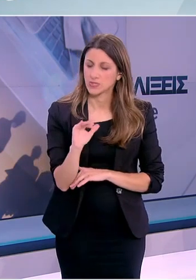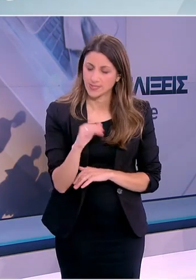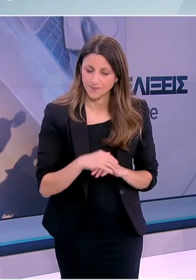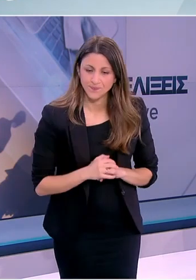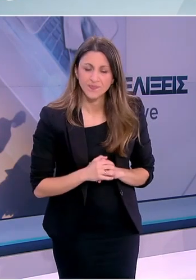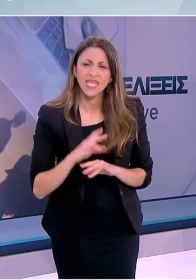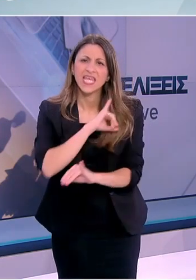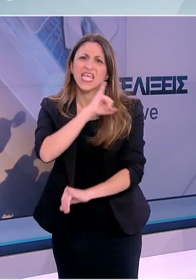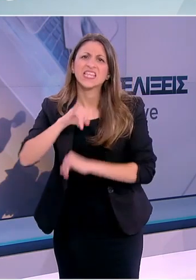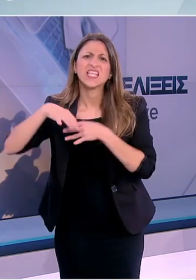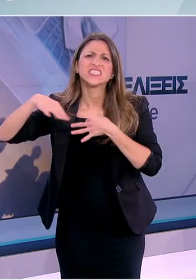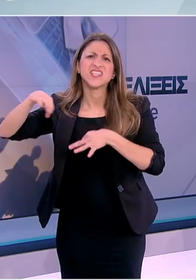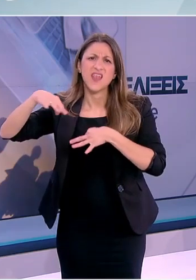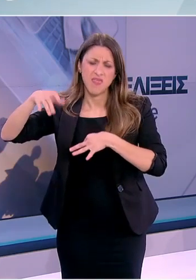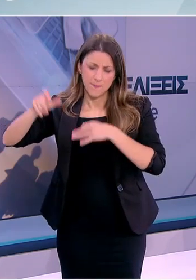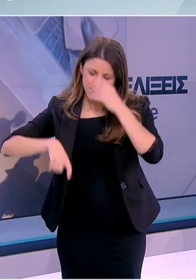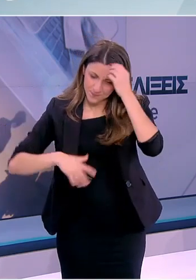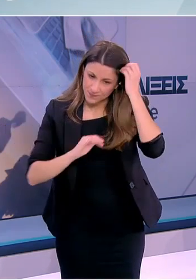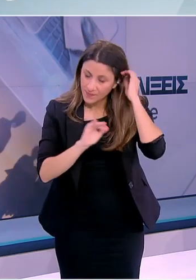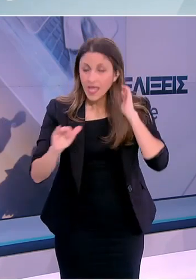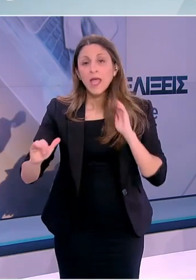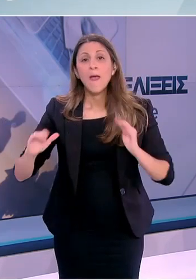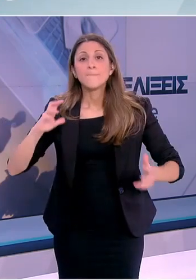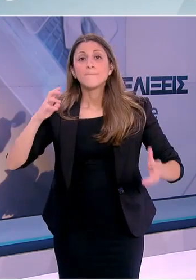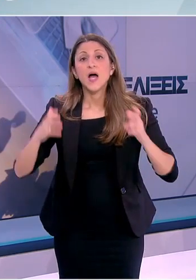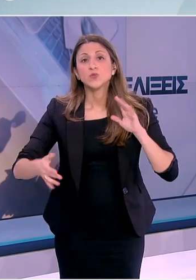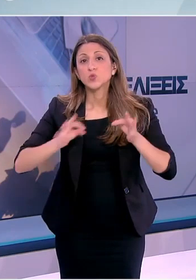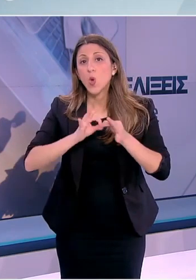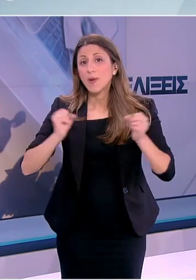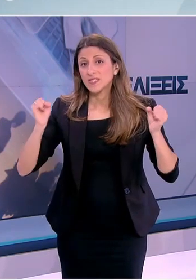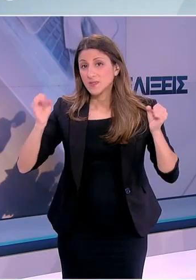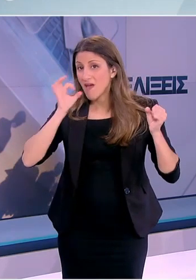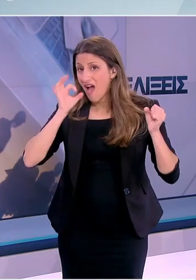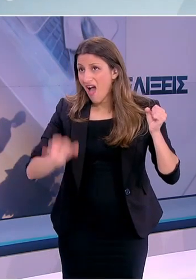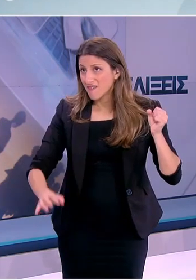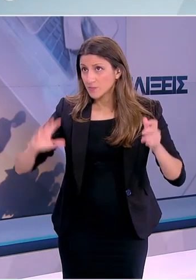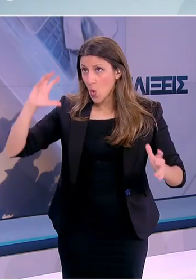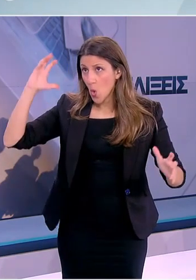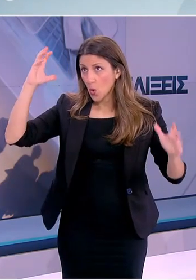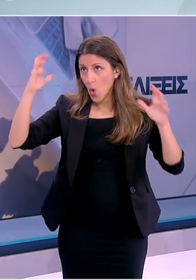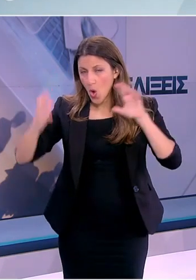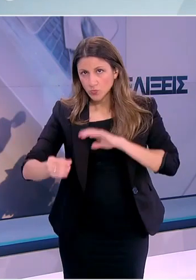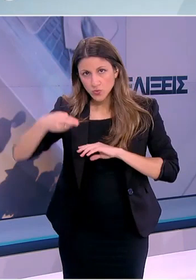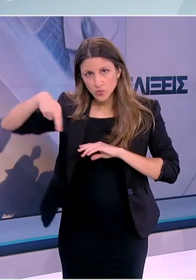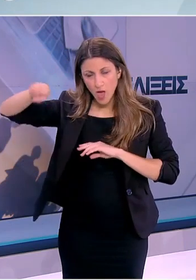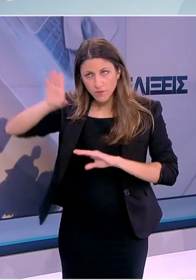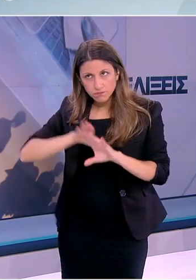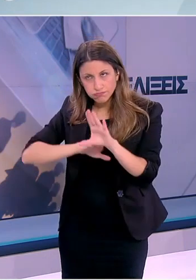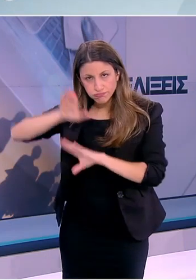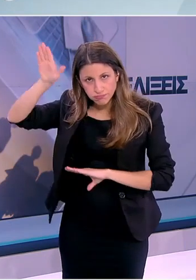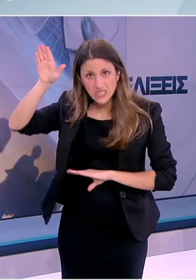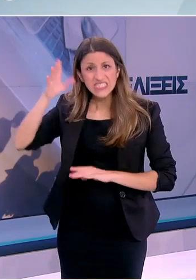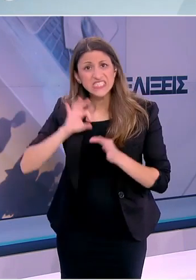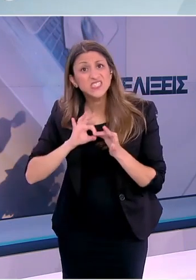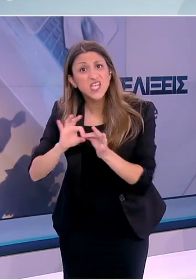δικαιολογητικά. Ο Παγκόσμιος Οργανισμός Υγείας προειδοποίησε πως η πανδημία δεν έχει κορυφωθεί διεθνώς, αλλά χώρες όπως η Αυστρία ή ακόμα και η